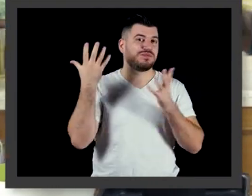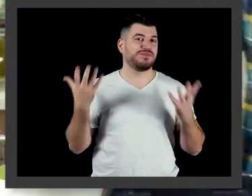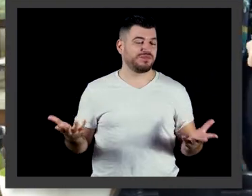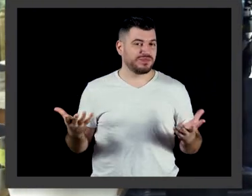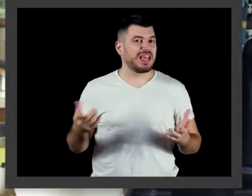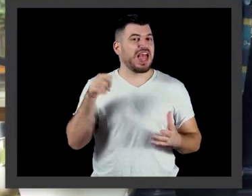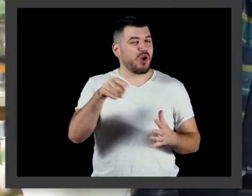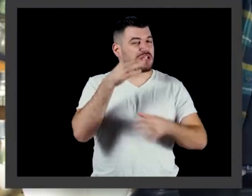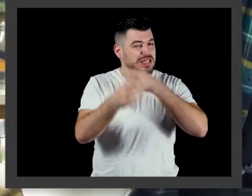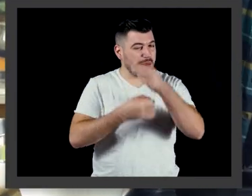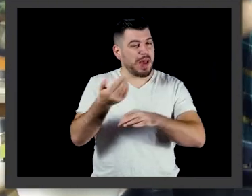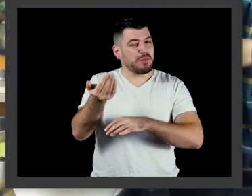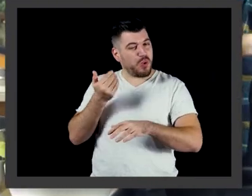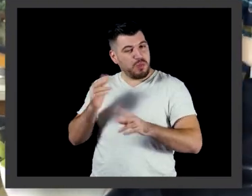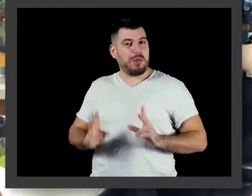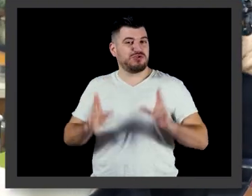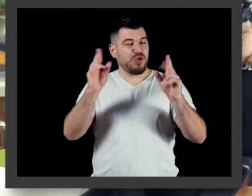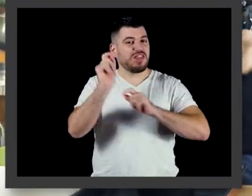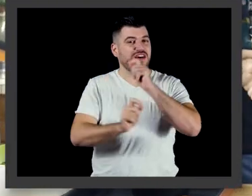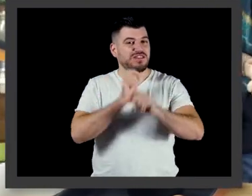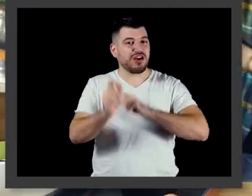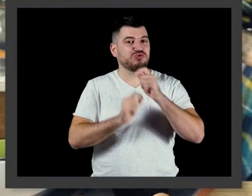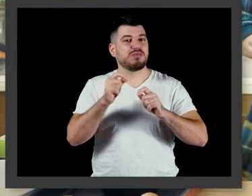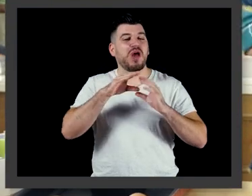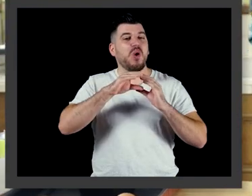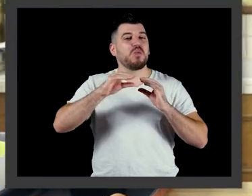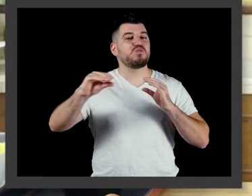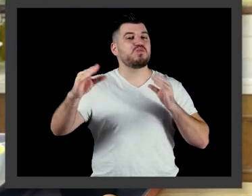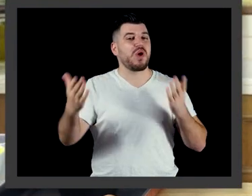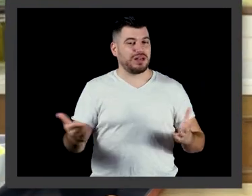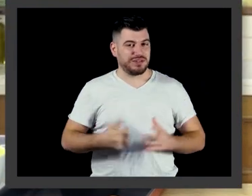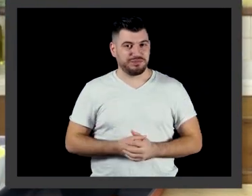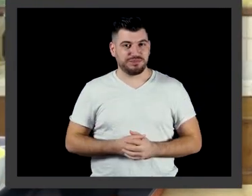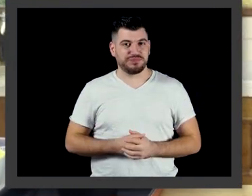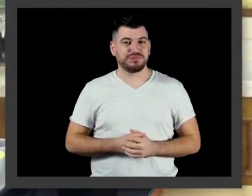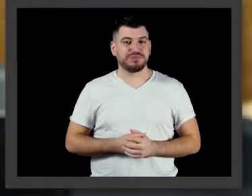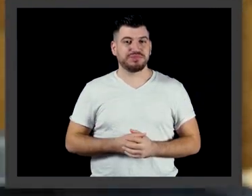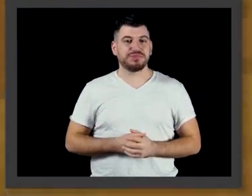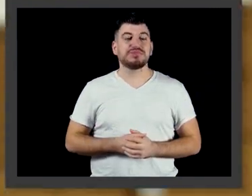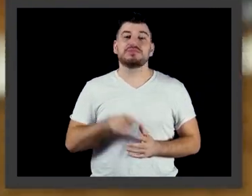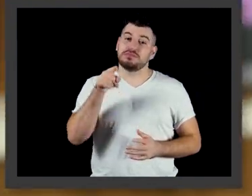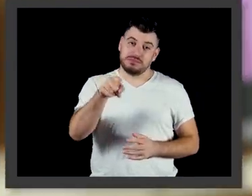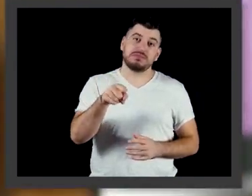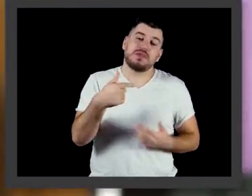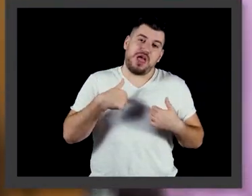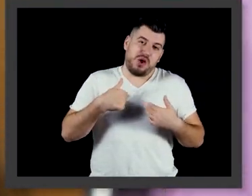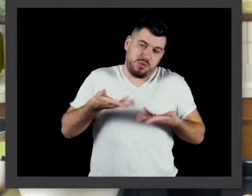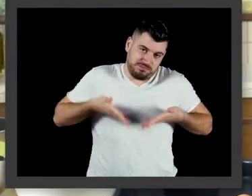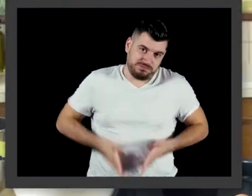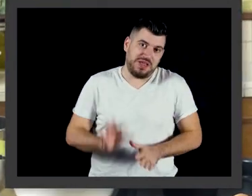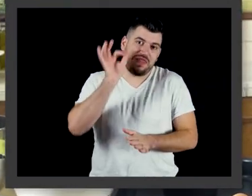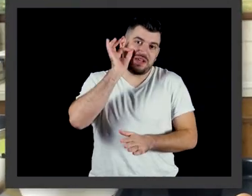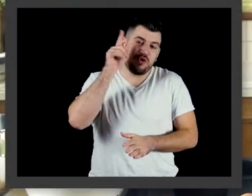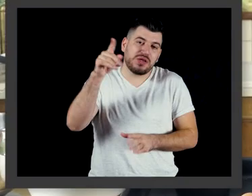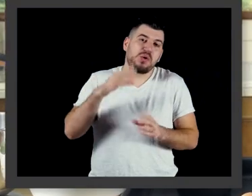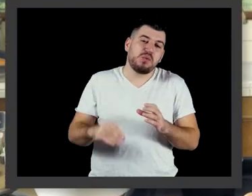από το προηγούμενο επεισόδιο ότι θα φτιάξουμε μπουγάτσα. Και μπουγάτσα θα φτιάξουμε, να σας πω ότι πρώτα απ' όλα είμαι από τη Θεσσαλονίκη, οπότε για την μπουγάτσα